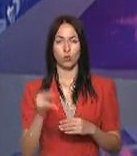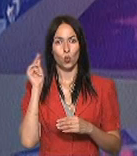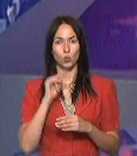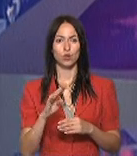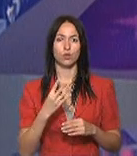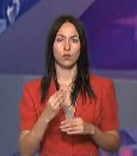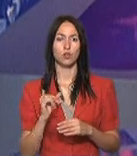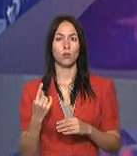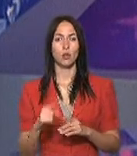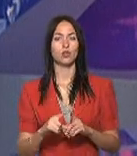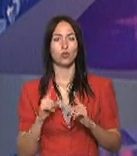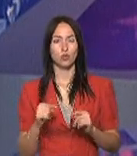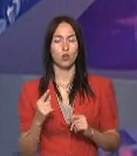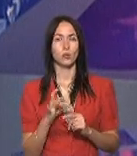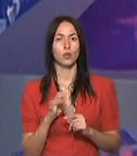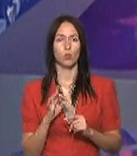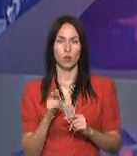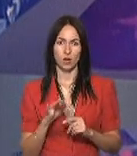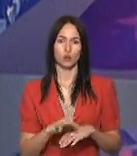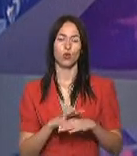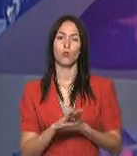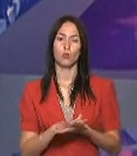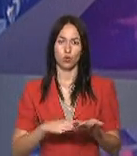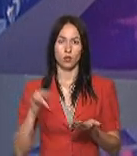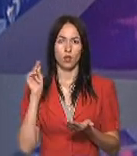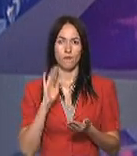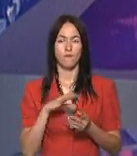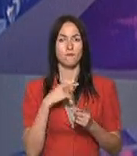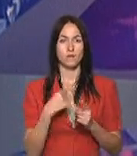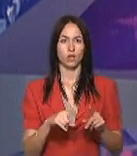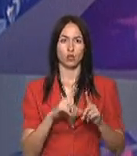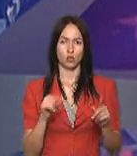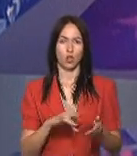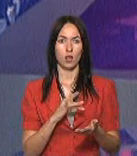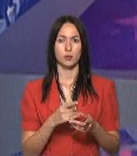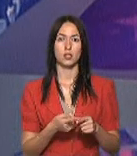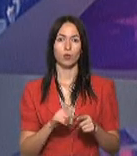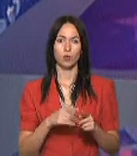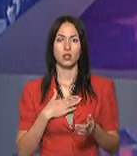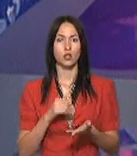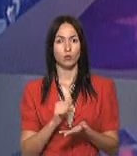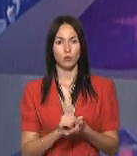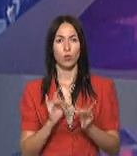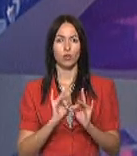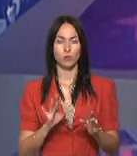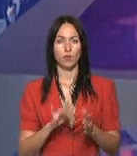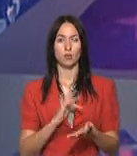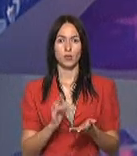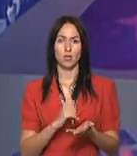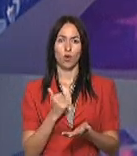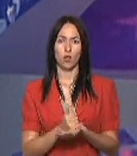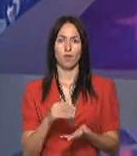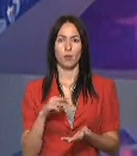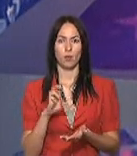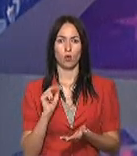Учні 4-ї та 1-ї школи Первомайського продовжать навчання в інших школах міста. Про це кореспондентам Суспільного розповів міський голова